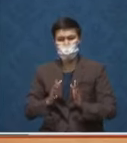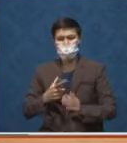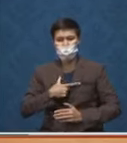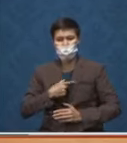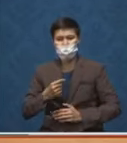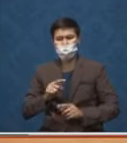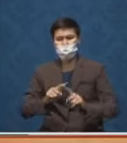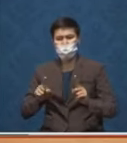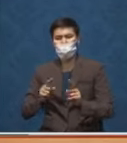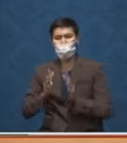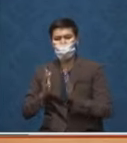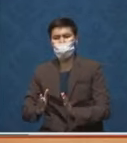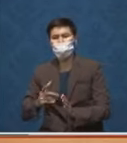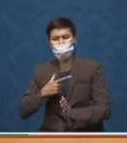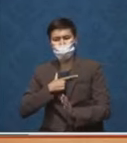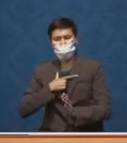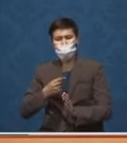อกชน